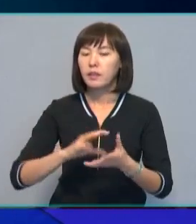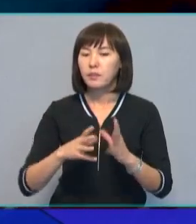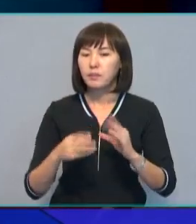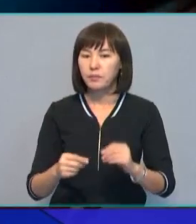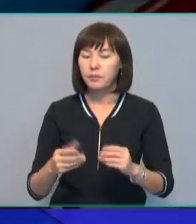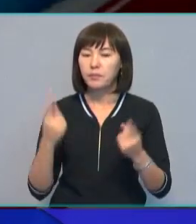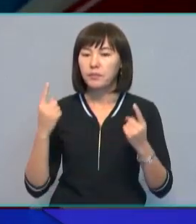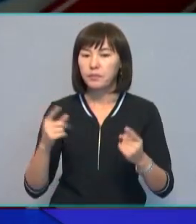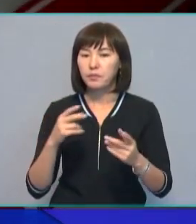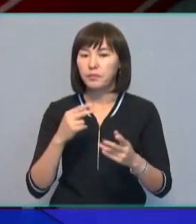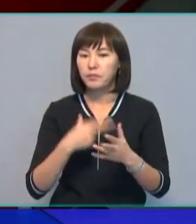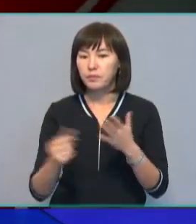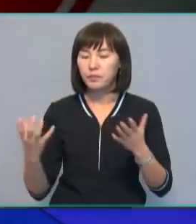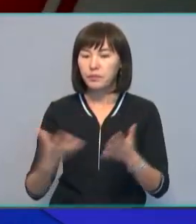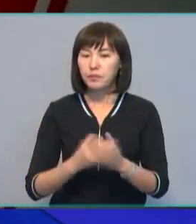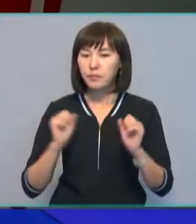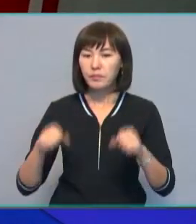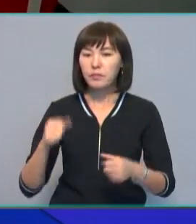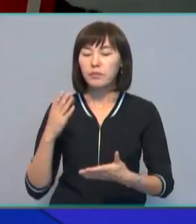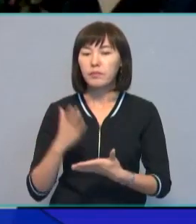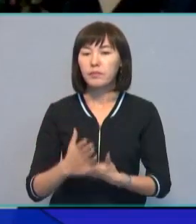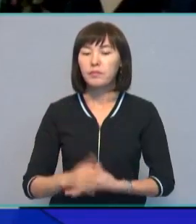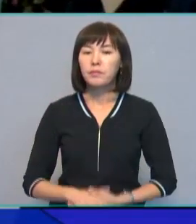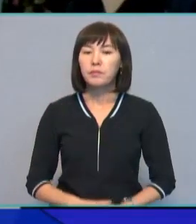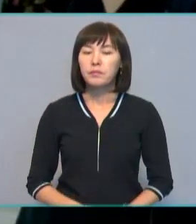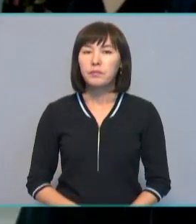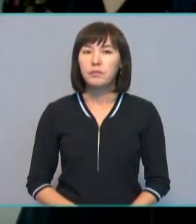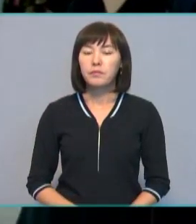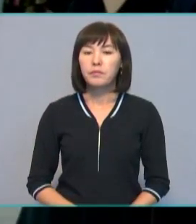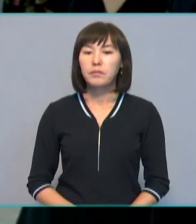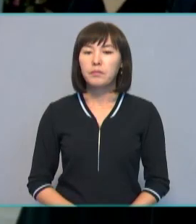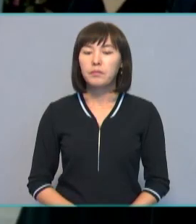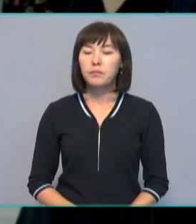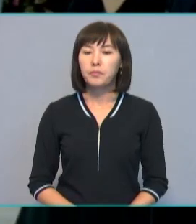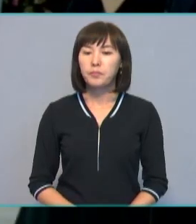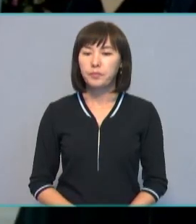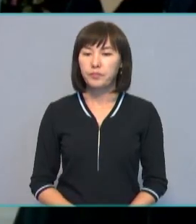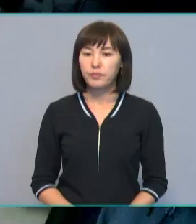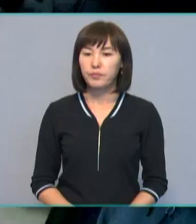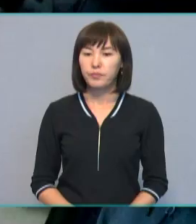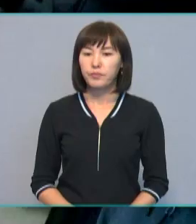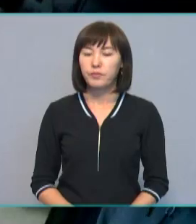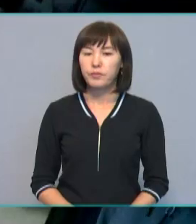арқылы қомақты жүлде ұтып алуға мүмкіндік бар. Нұрмахан Кенжехан, Нұридин Ысқақов, Дидар Әубәкірұлы, жаңалықтар Түркістаннан.